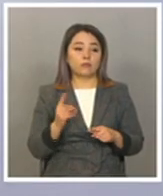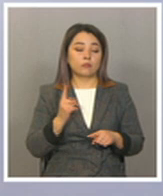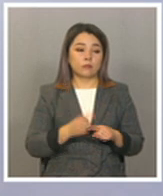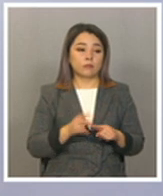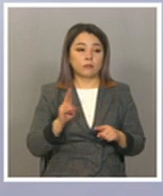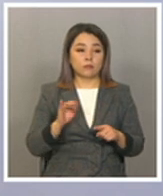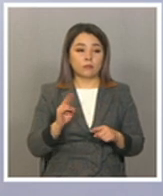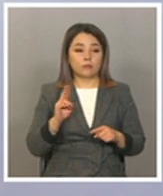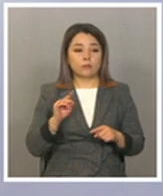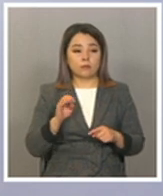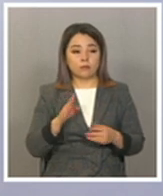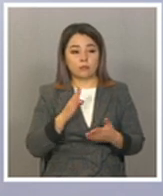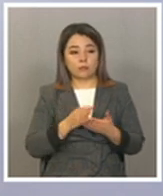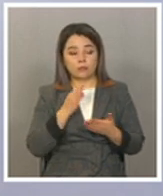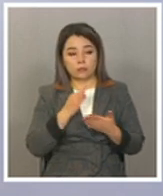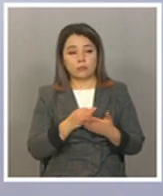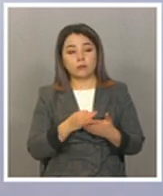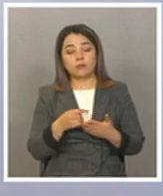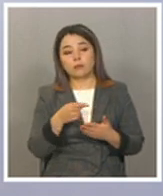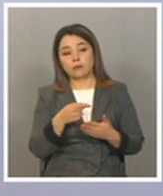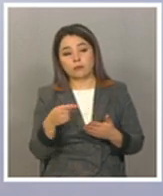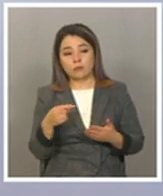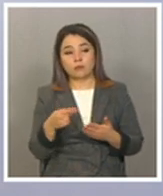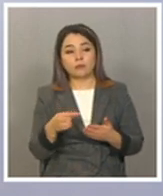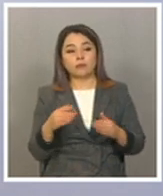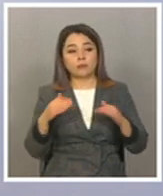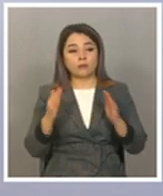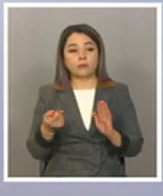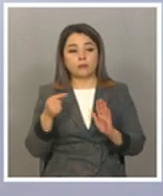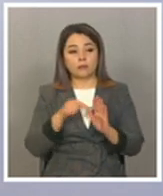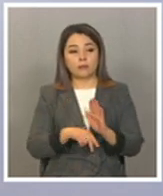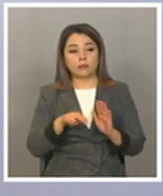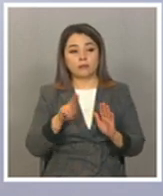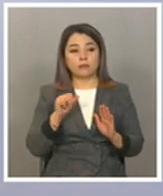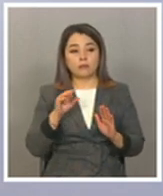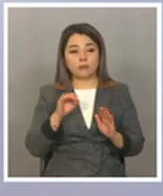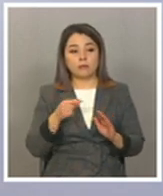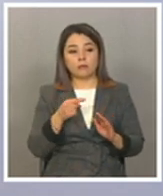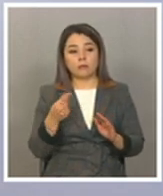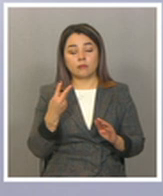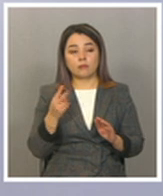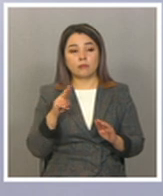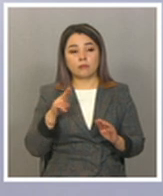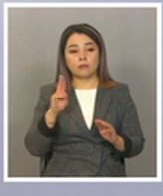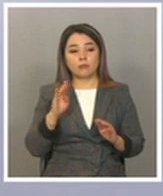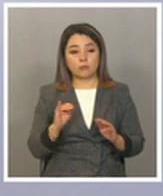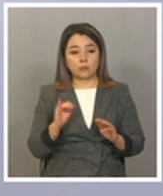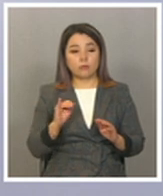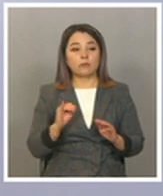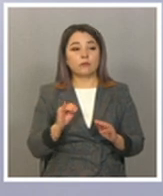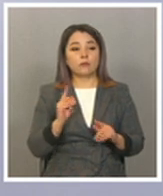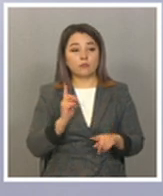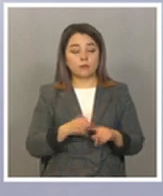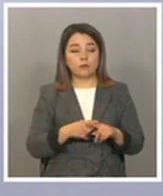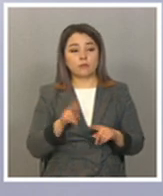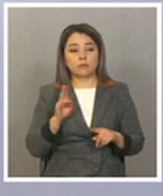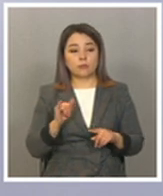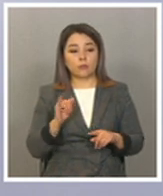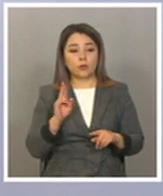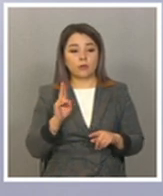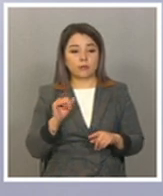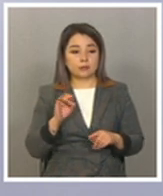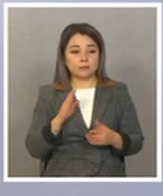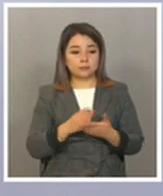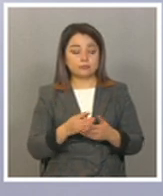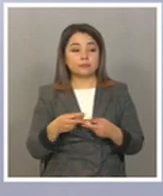Q квадрат. Азайту жақшаның ішінде P квадрат азайту 2 PQ қосу Q квадрат